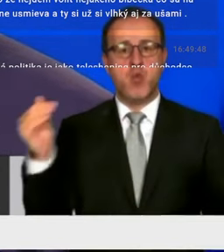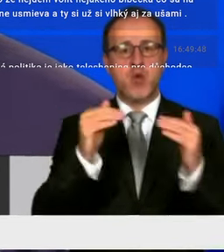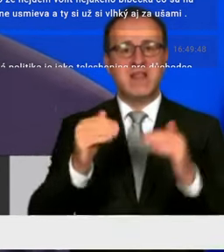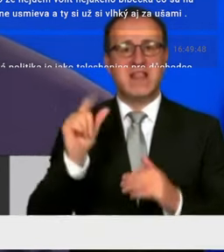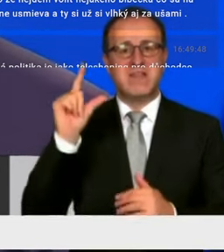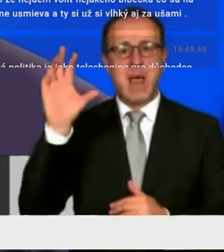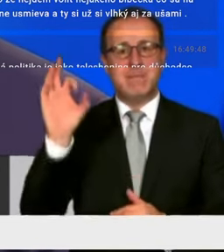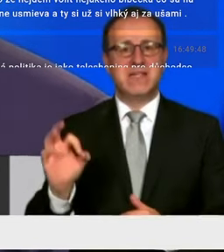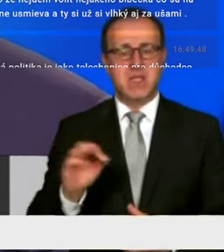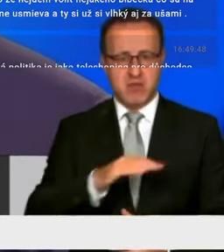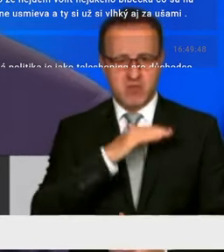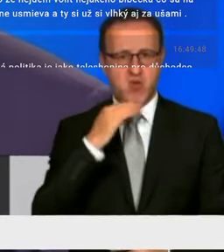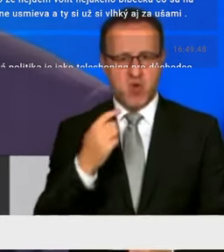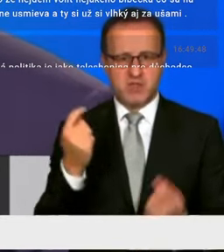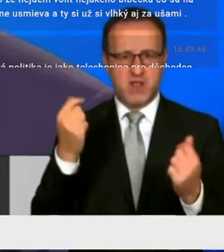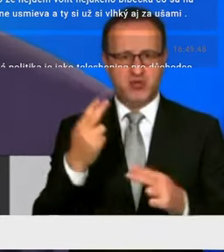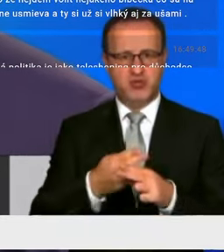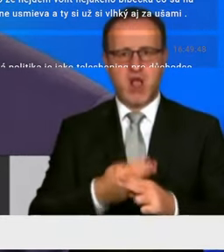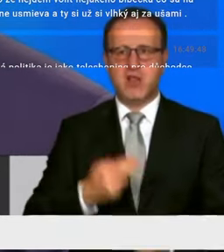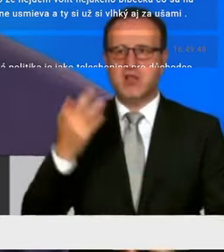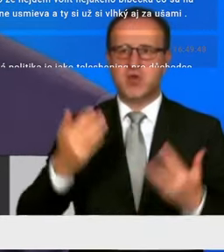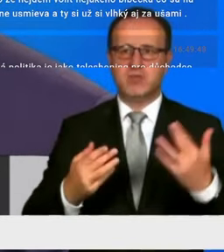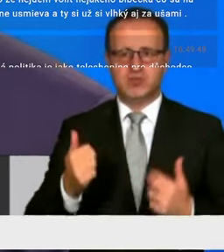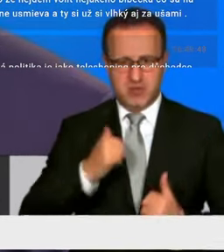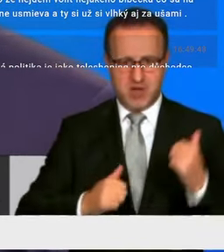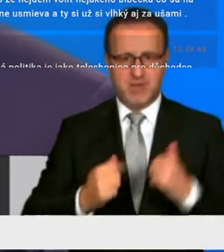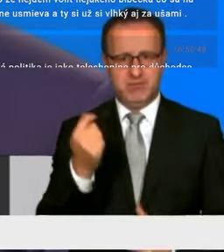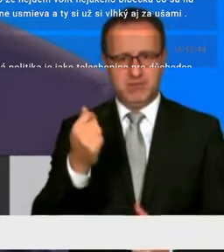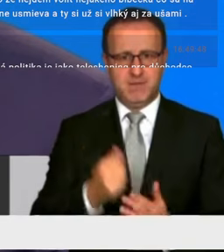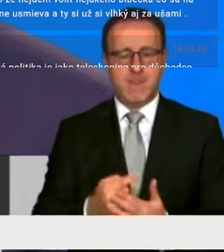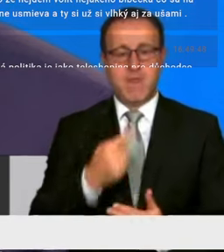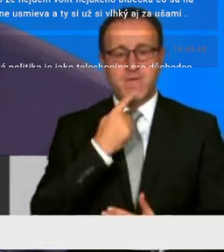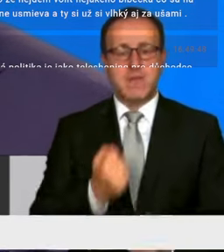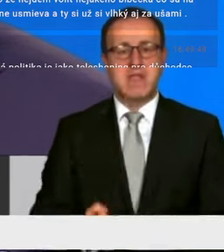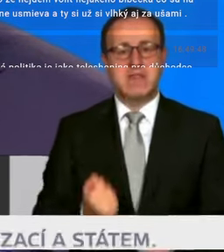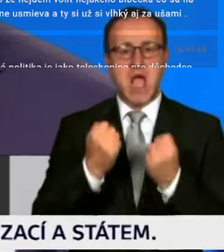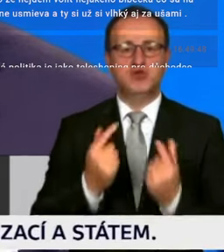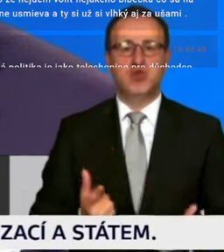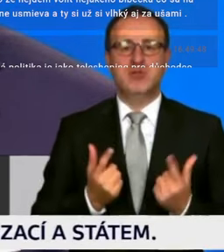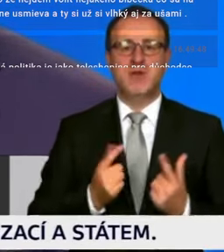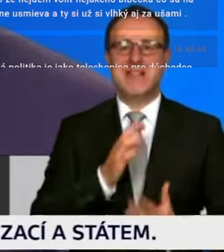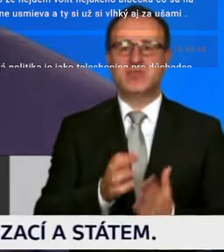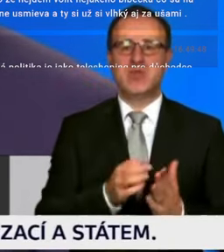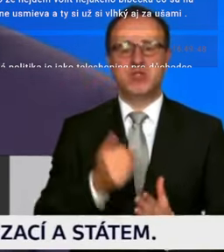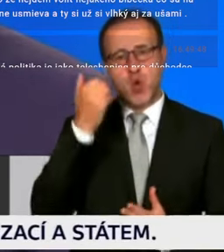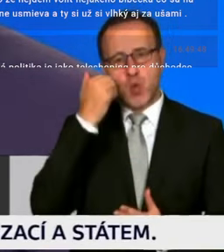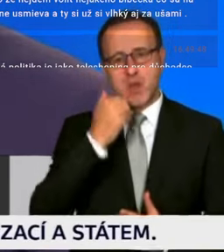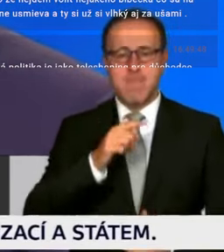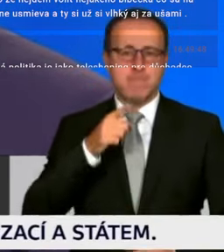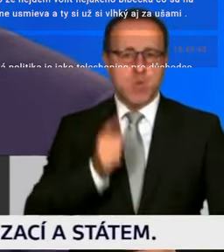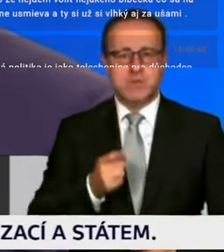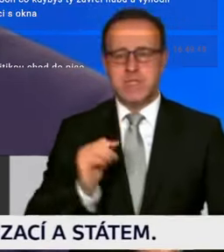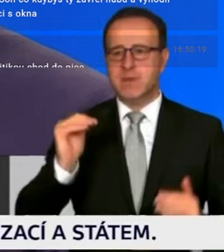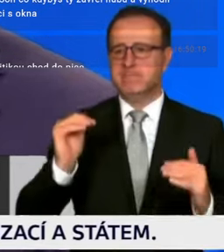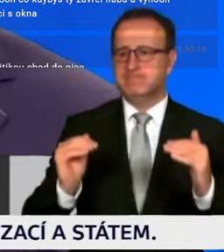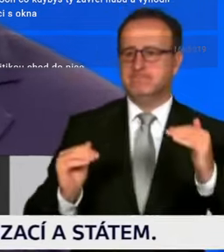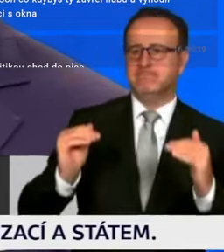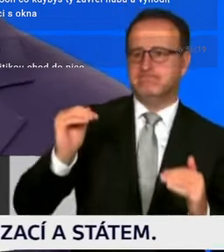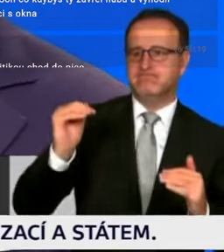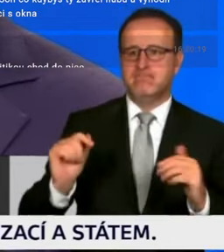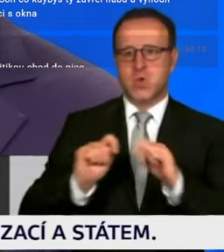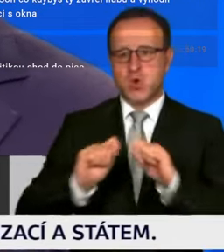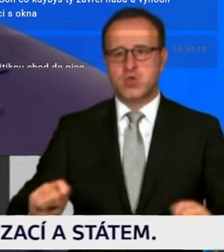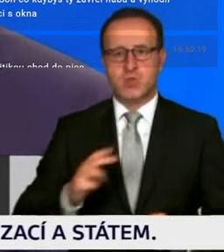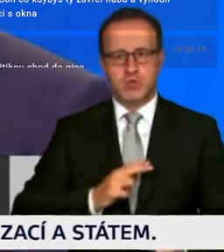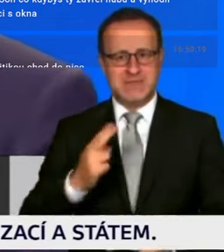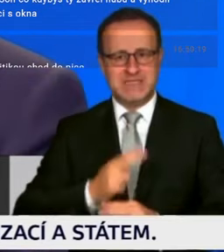relatívne značná záťaž A keď hovoríme o ťažkej životnej situácii ľudí tak musíme balansovať podľa toho aby sme si aj pln